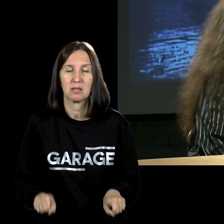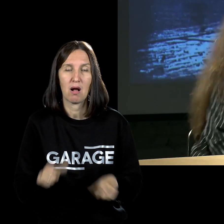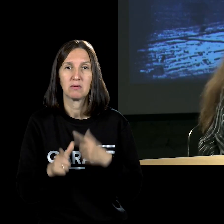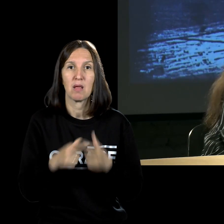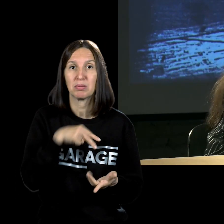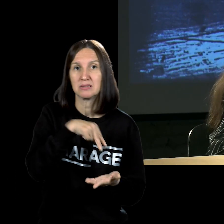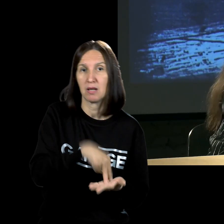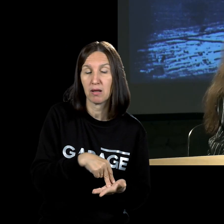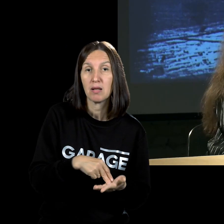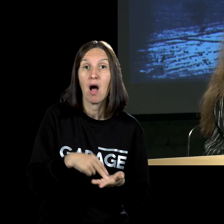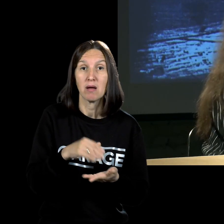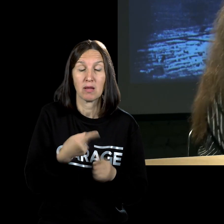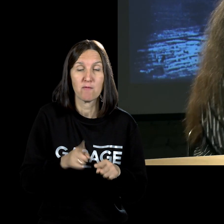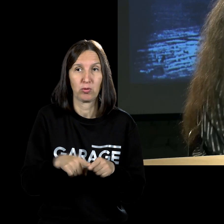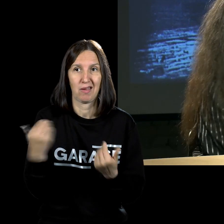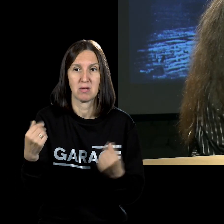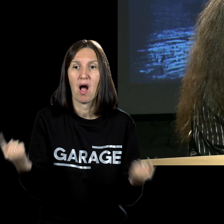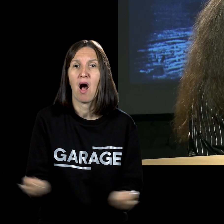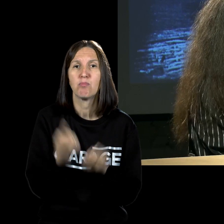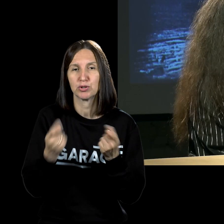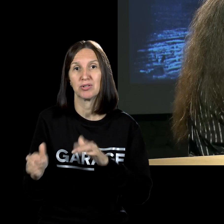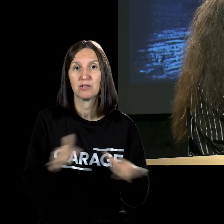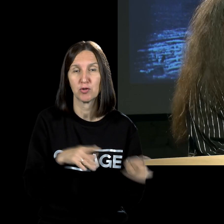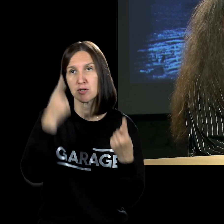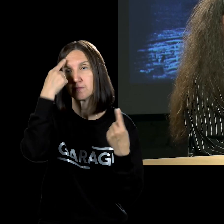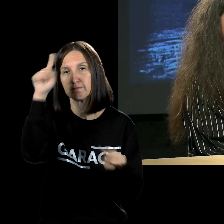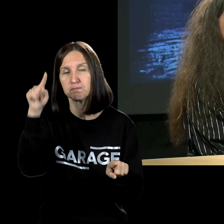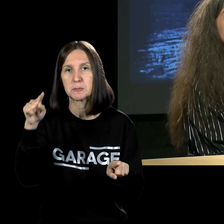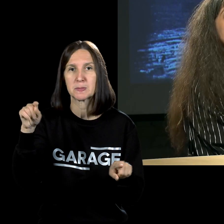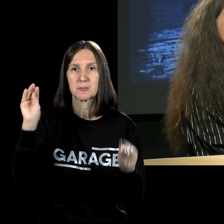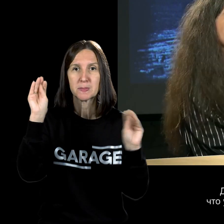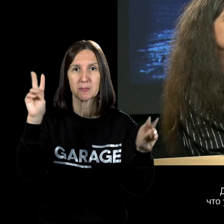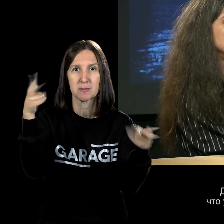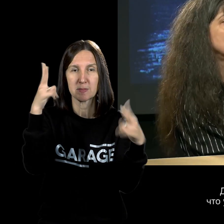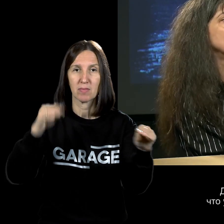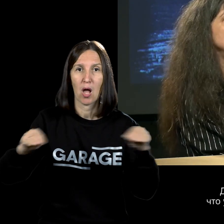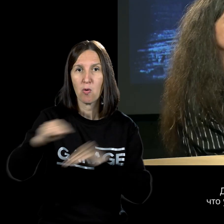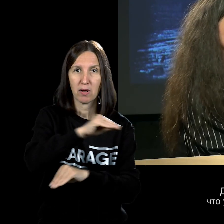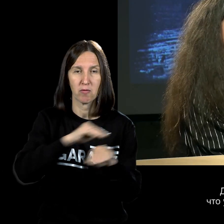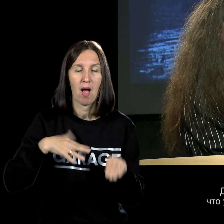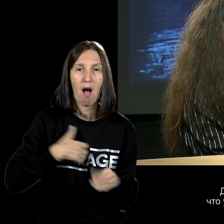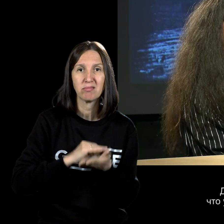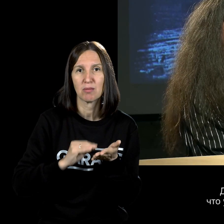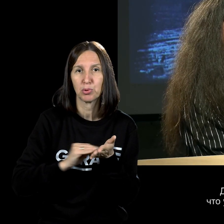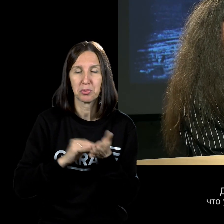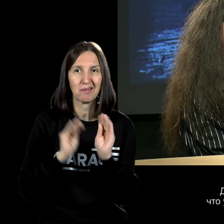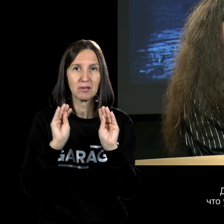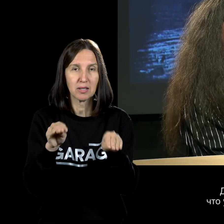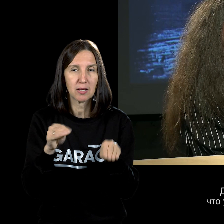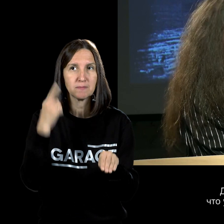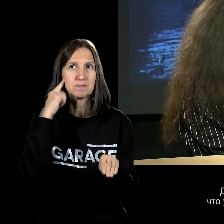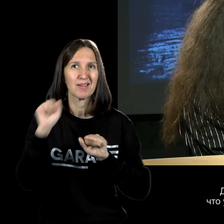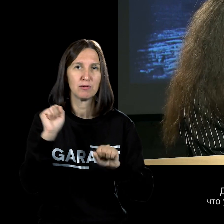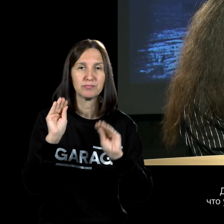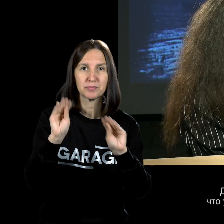из этого придумывается хореография. Из этих повседневных движений создается хореография. Драматургия может создаваться из того, что